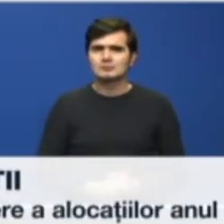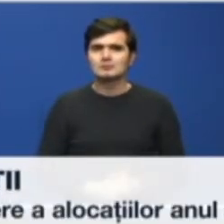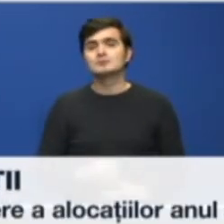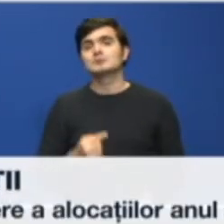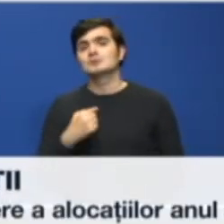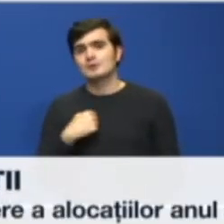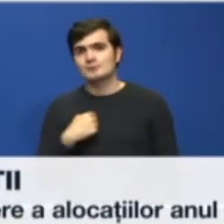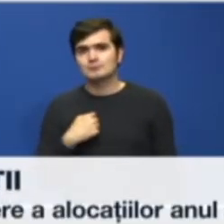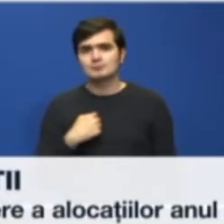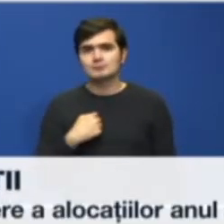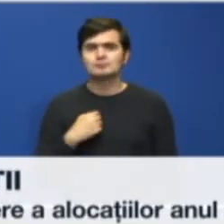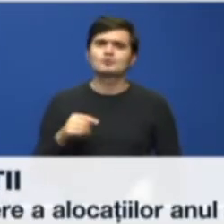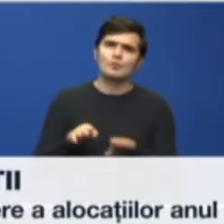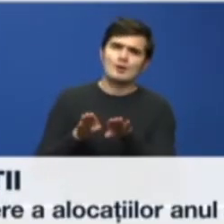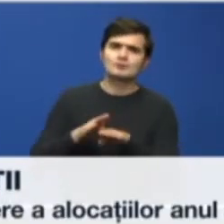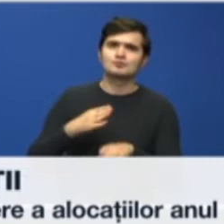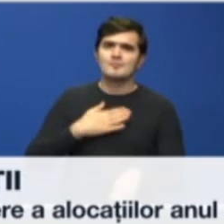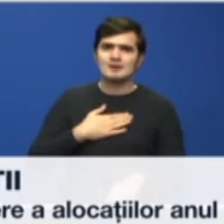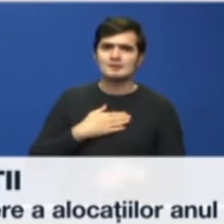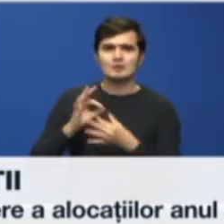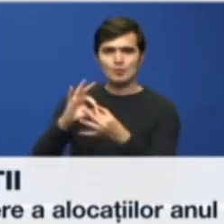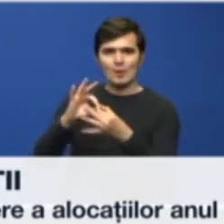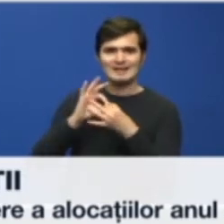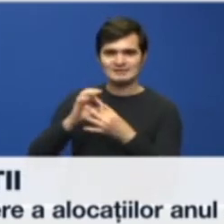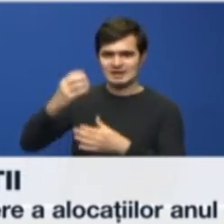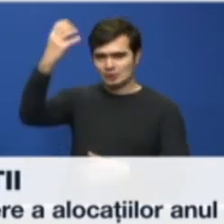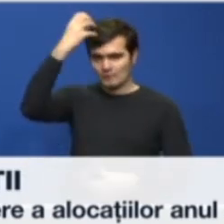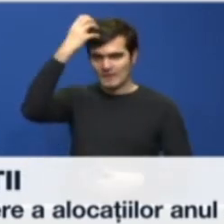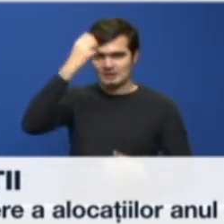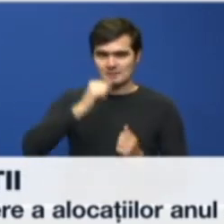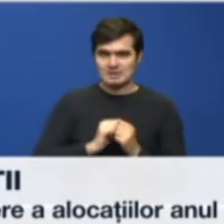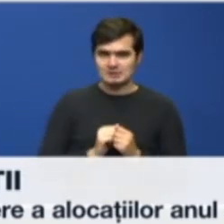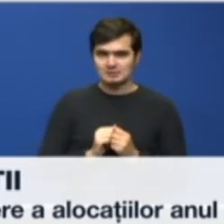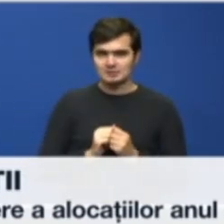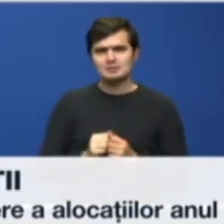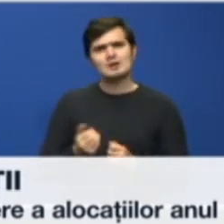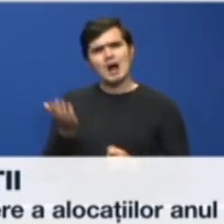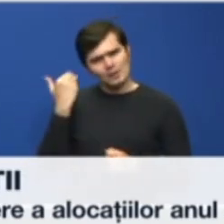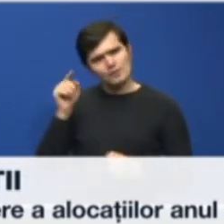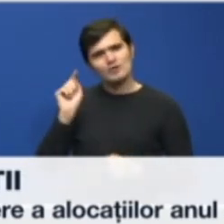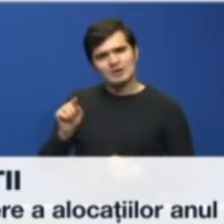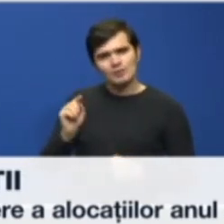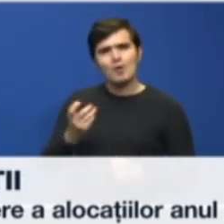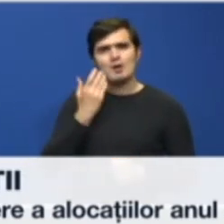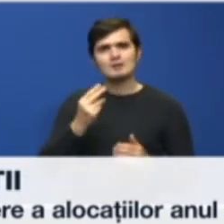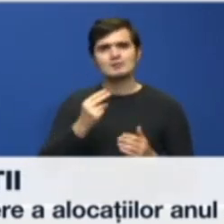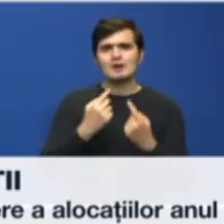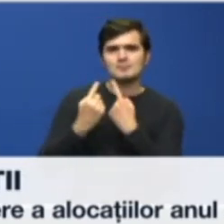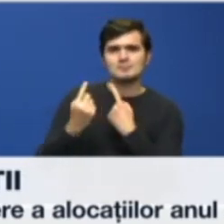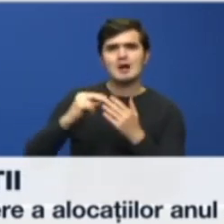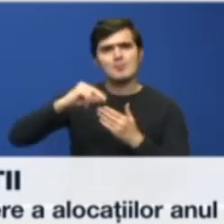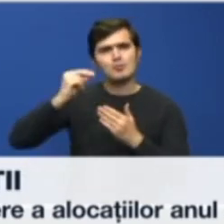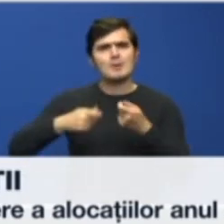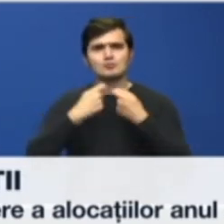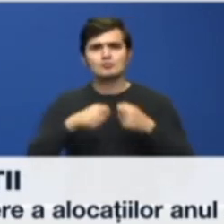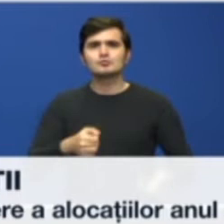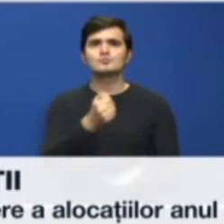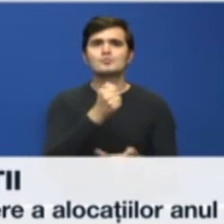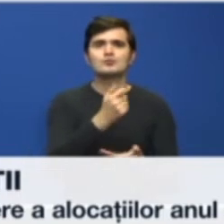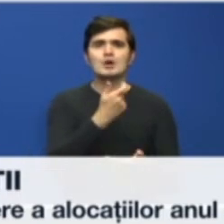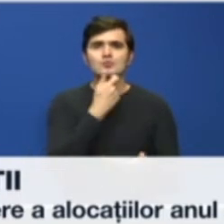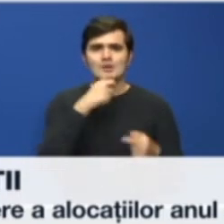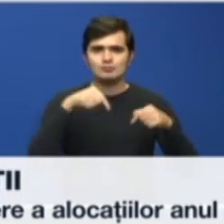Eu, colegii mei din coaliție au fost acolo când am aprobat cu toții guvernul, bugetul pentru anul